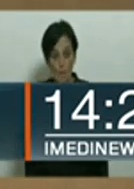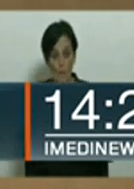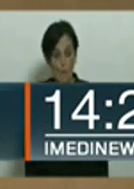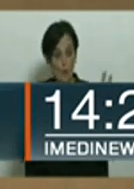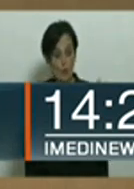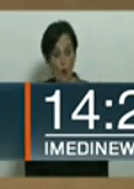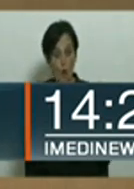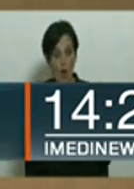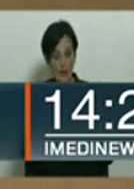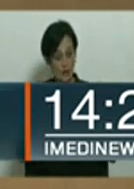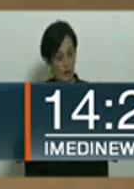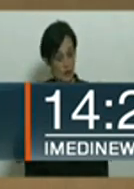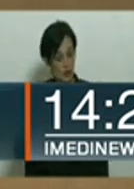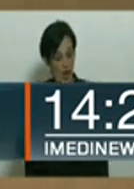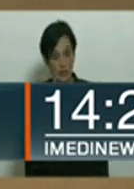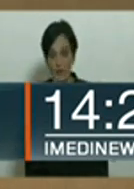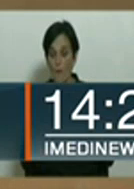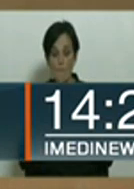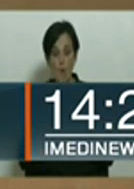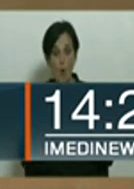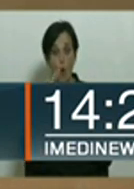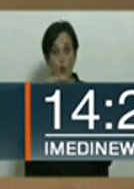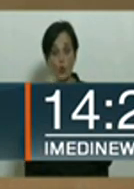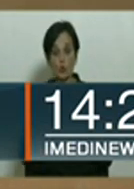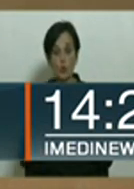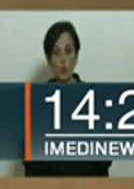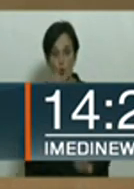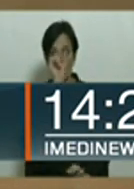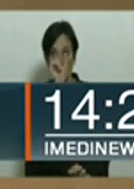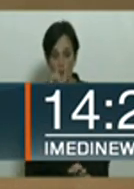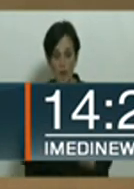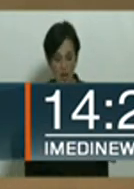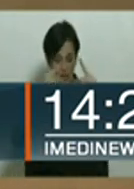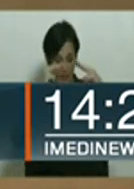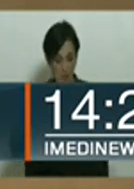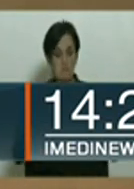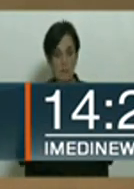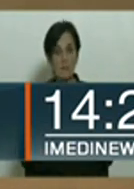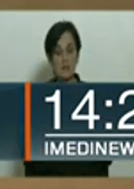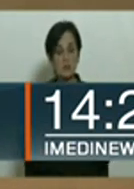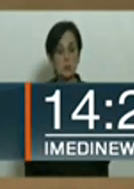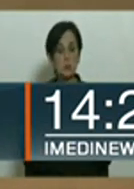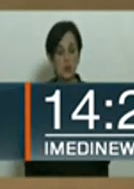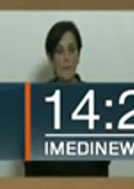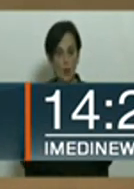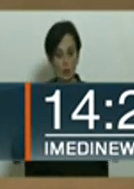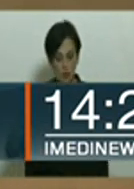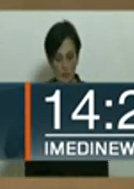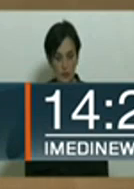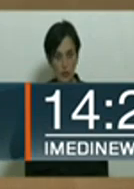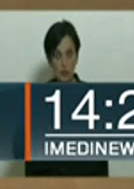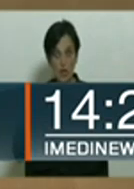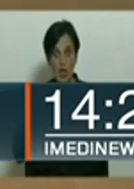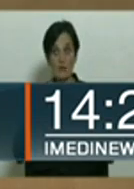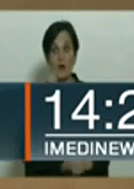შეიცვალა და მისი ესე ვთქვათ ნუმერაცია შეიცვალა, დამოკიდებულებაც შეიცვალა თვალსადა ხელშუა